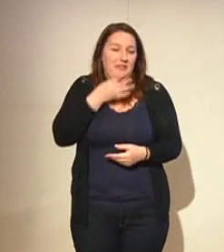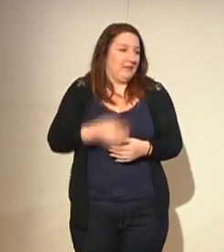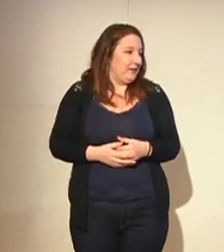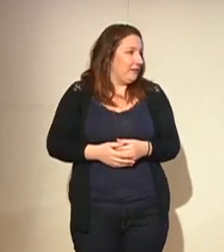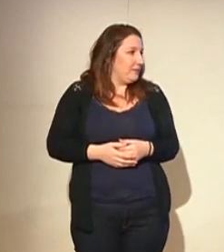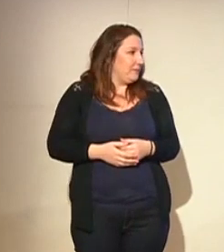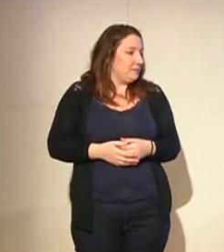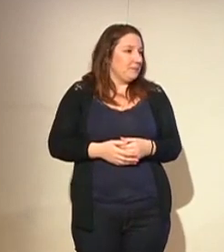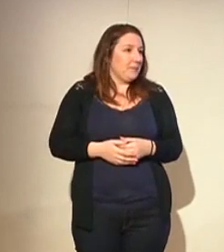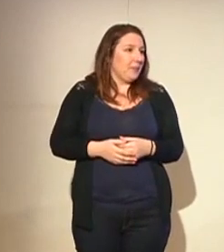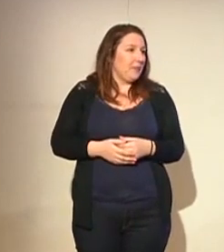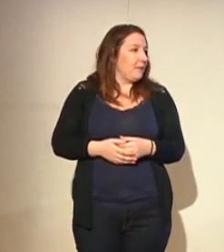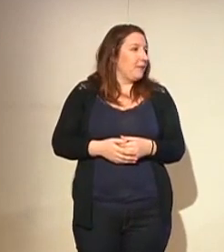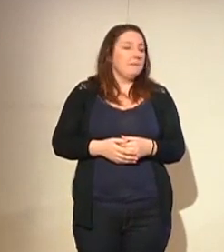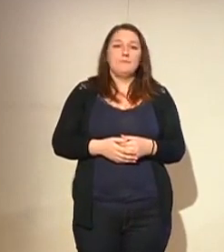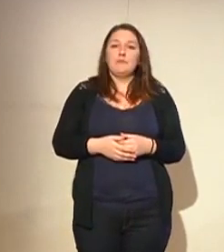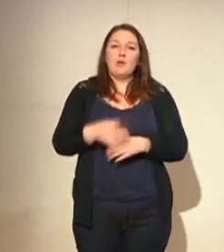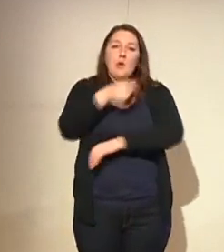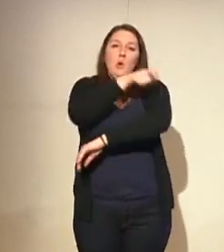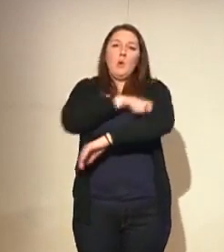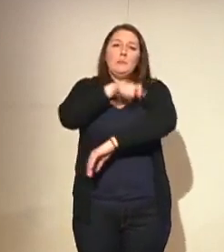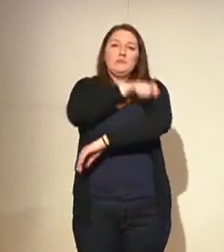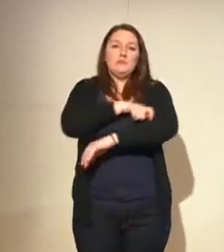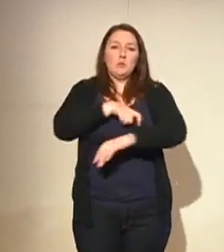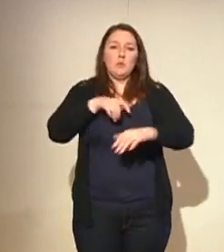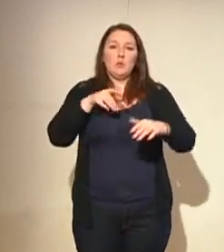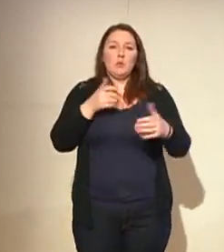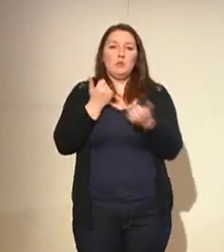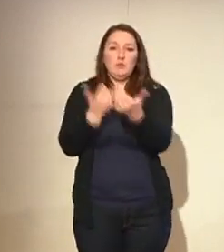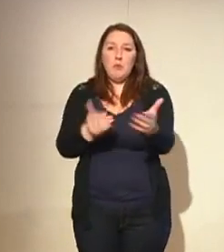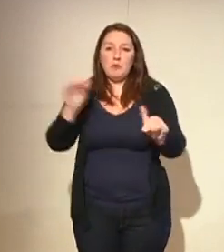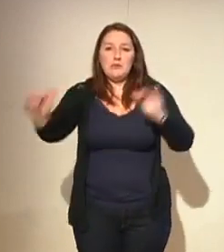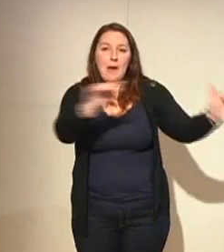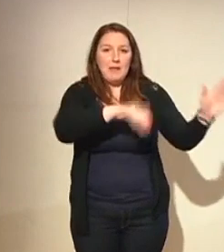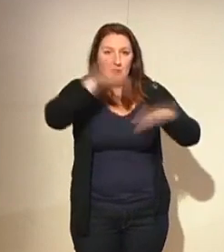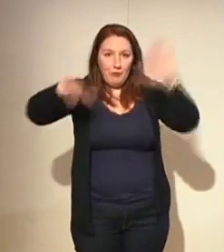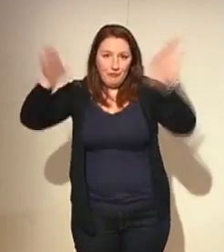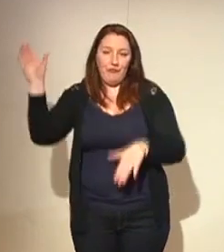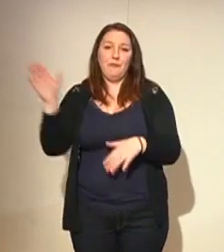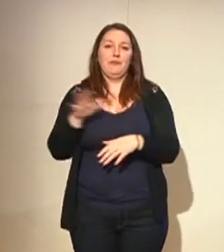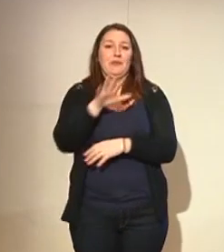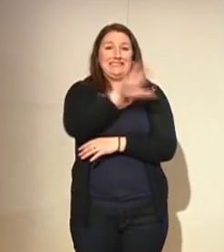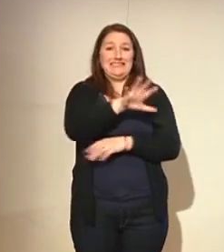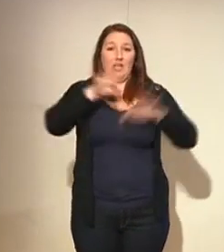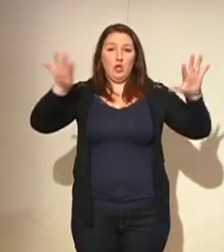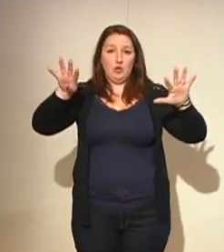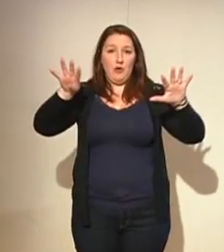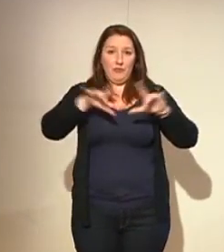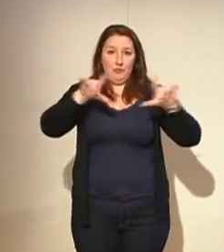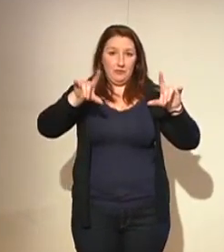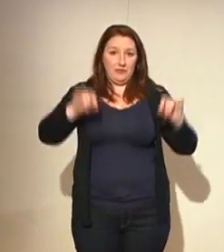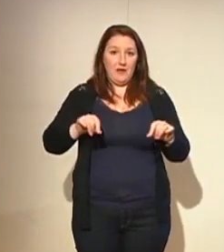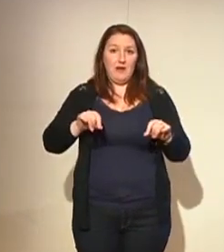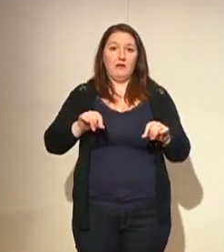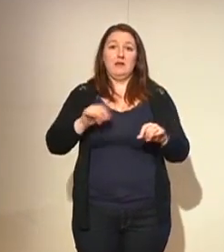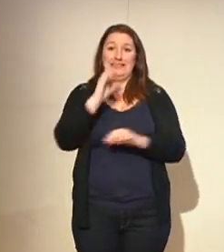donc pour la résultat de la commission d'appel d'offre 59 bulletins 59 exprimés z0ro